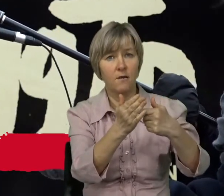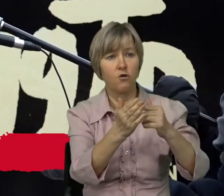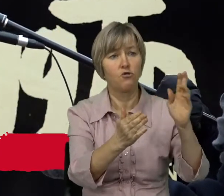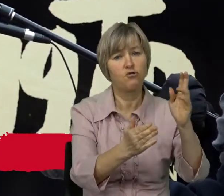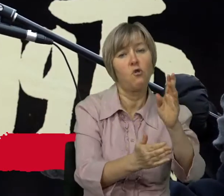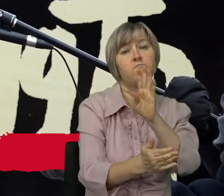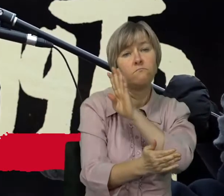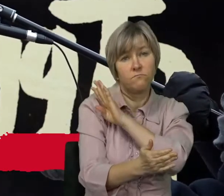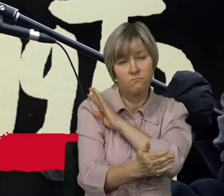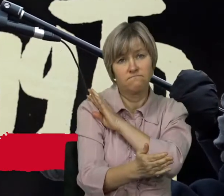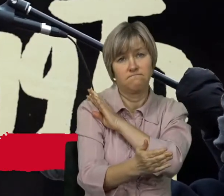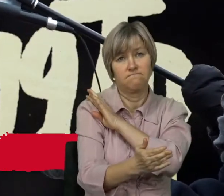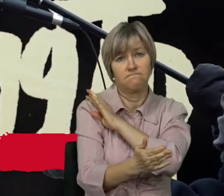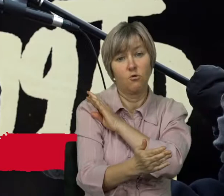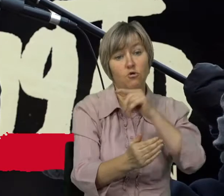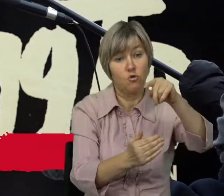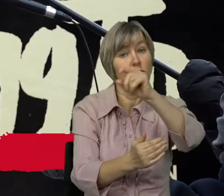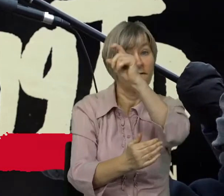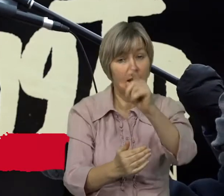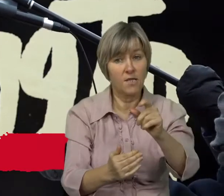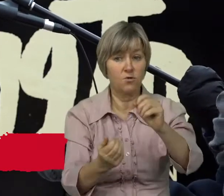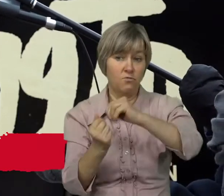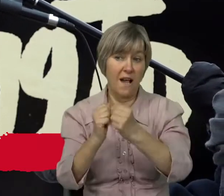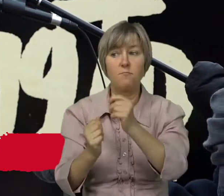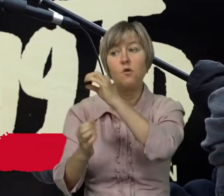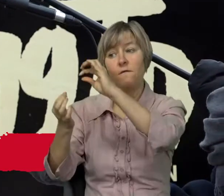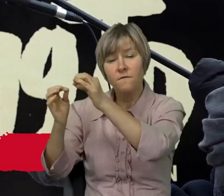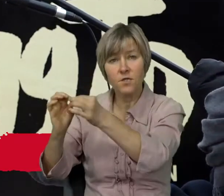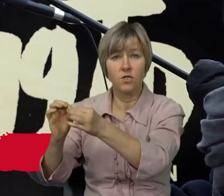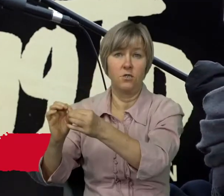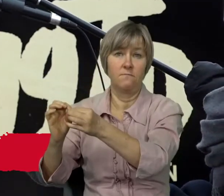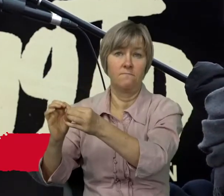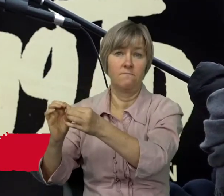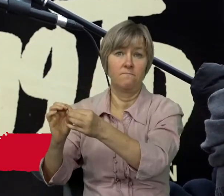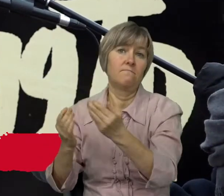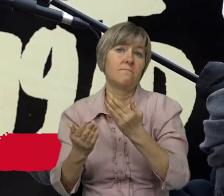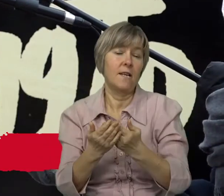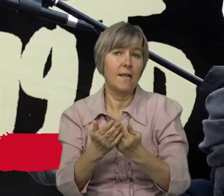Gdańsku, czy też w Gdyni. Dlatego nic dziwnego, że co roku